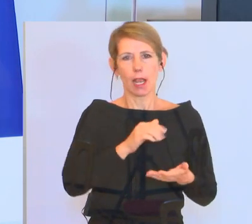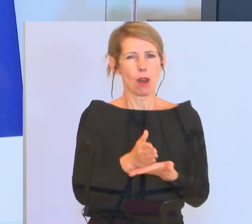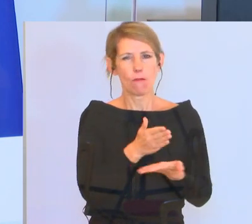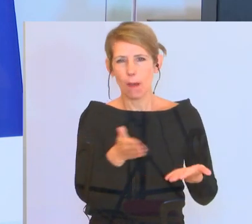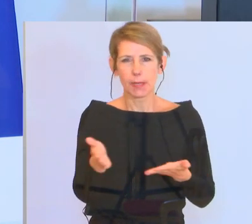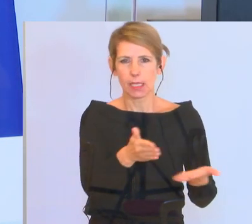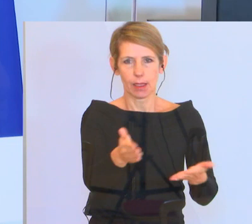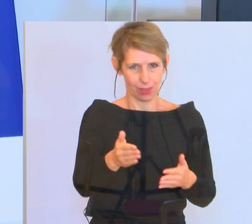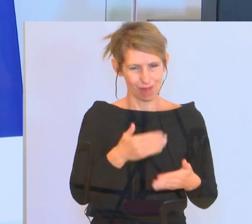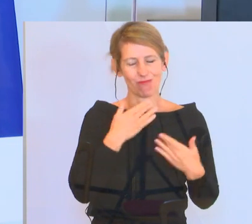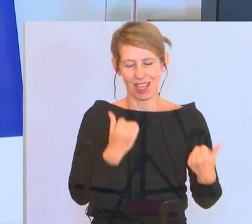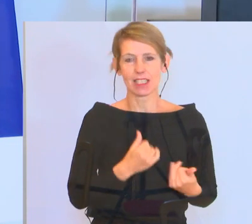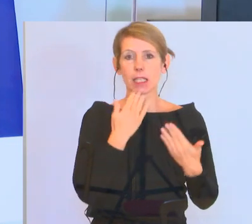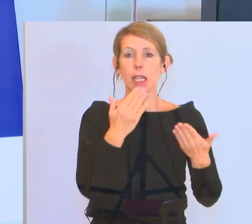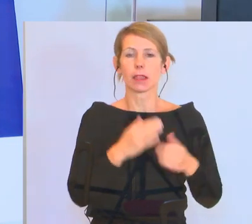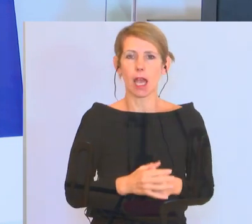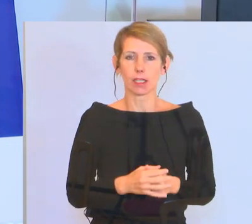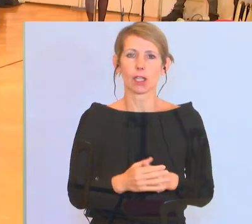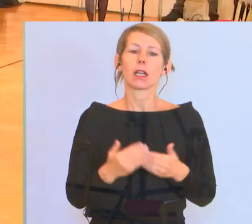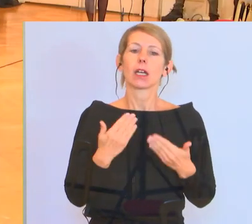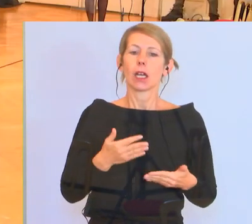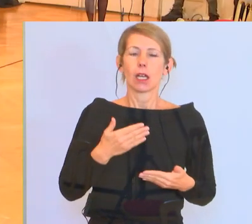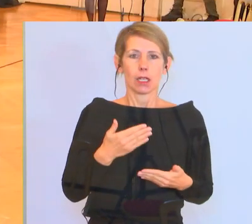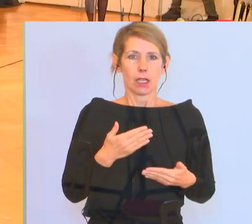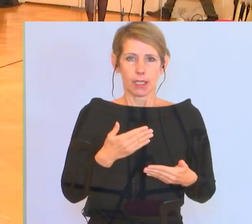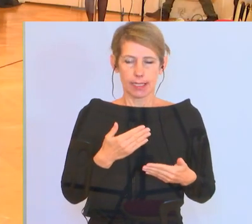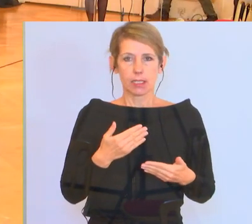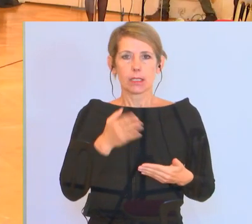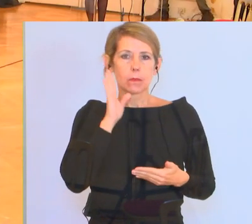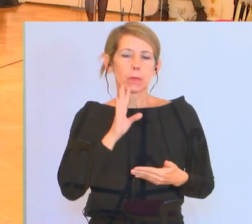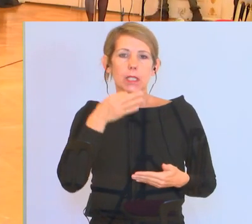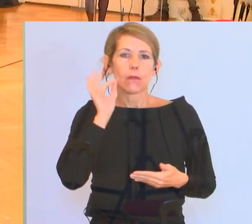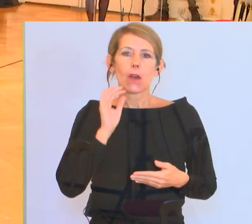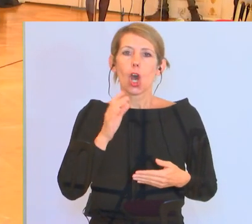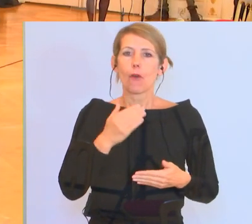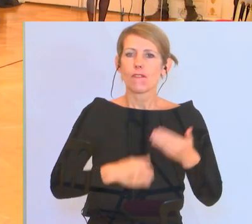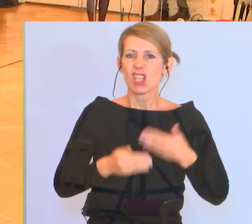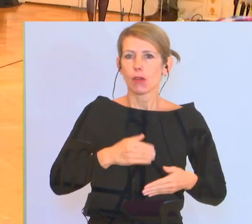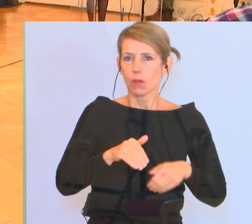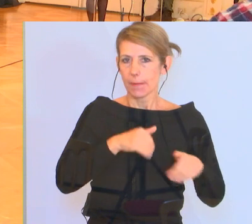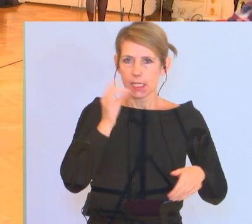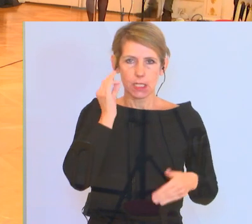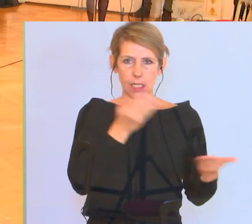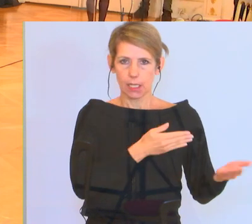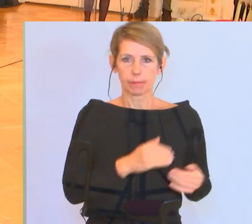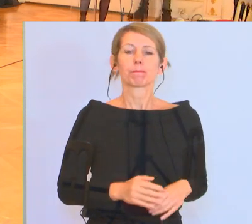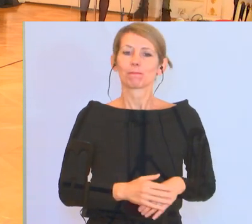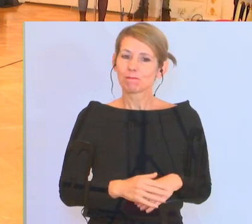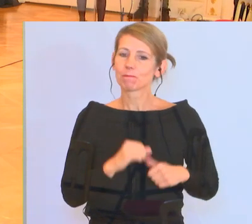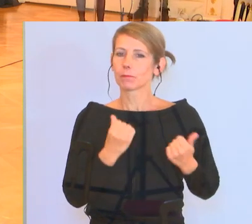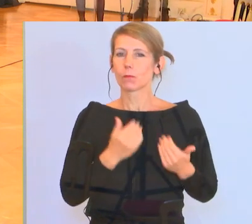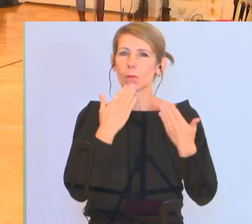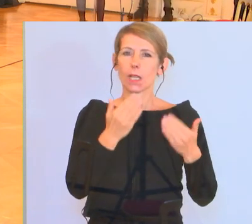vermitteln. Herzlichen Dank. Frau Arbeitsministerin, ich darf die Wirtschaftsministerin zu Wort bitten. Ja, herzlichen Dank, sehr geehrte Damen und